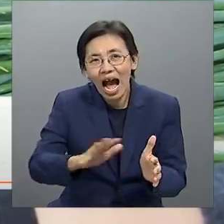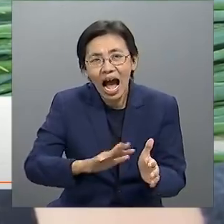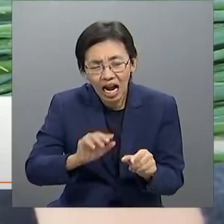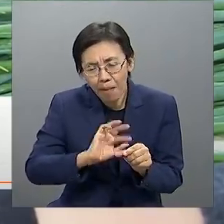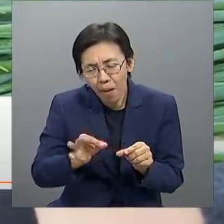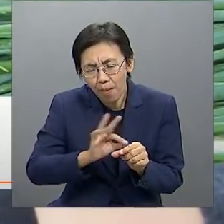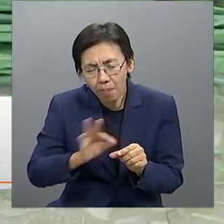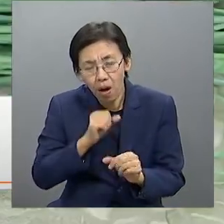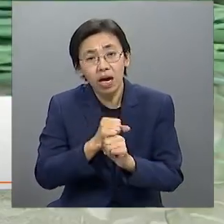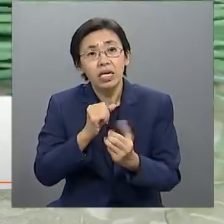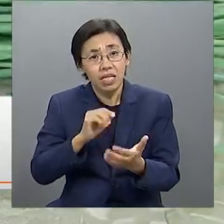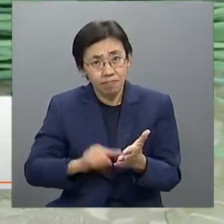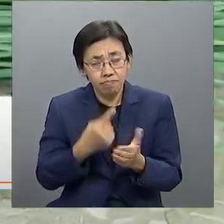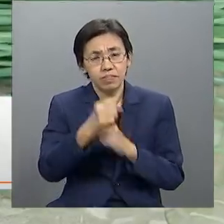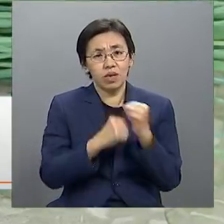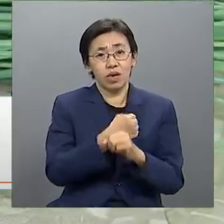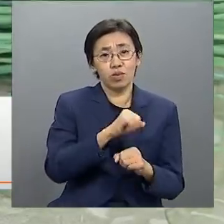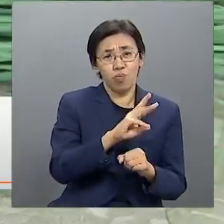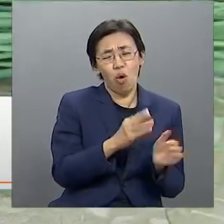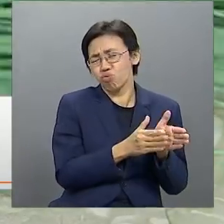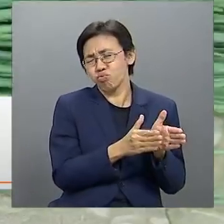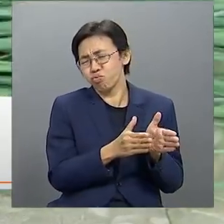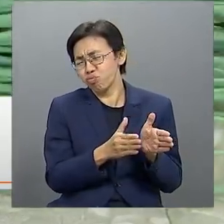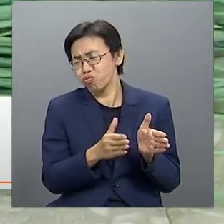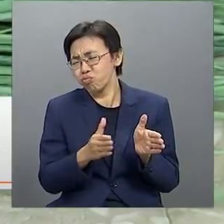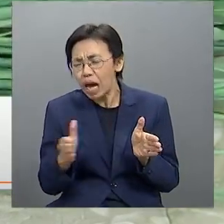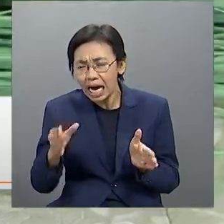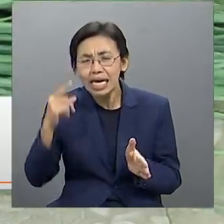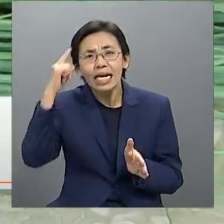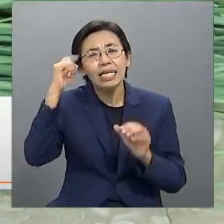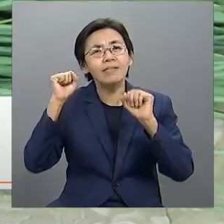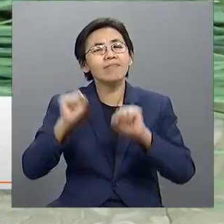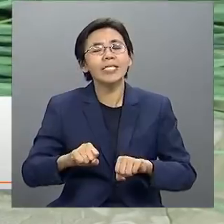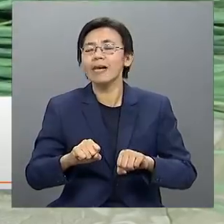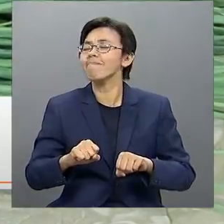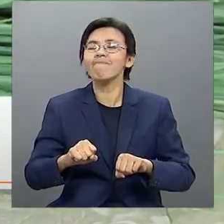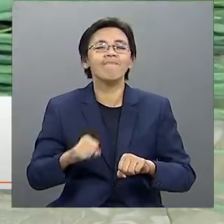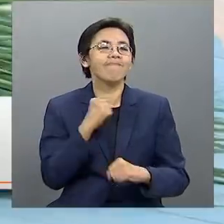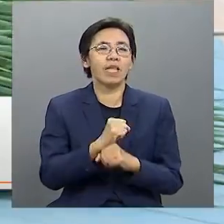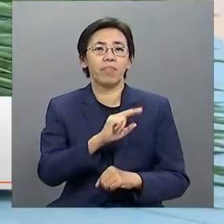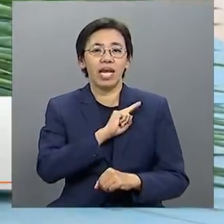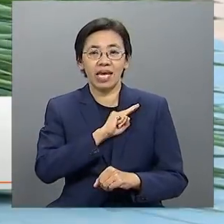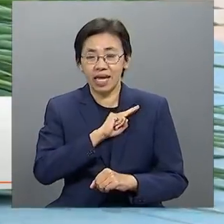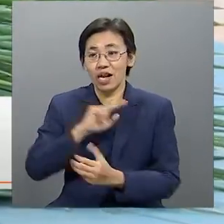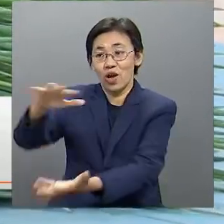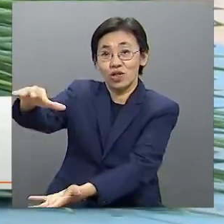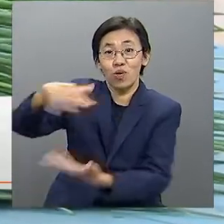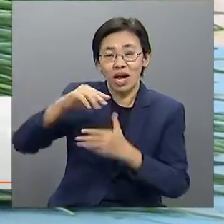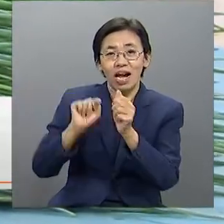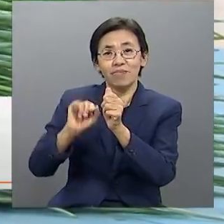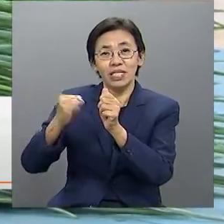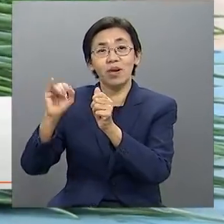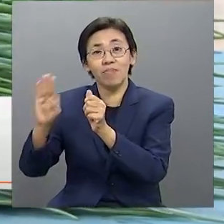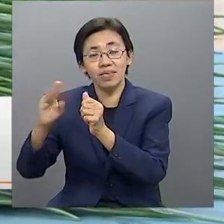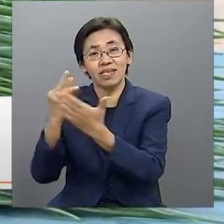ต่อายุ16ปีต่อมาครับตัดสินใจมาเปิดกิจการของตัวเองโดยจะรับต้นหอมจากทางอำเภอจอมบึงของจังหวัดราชบุรีนี่แห